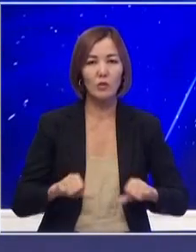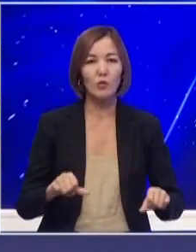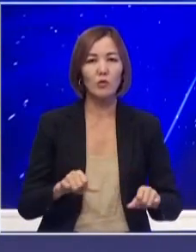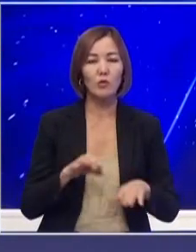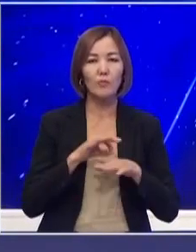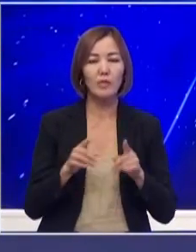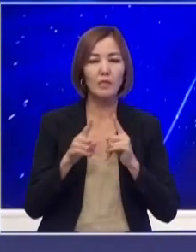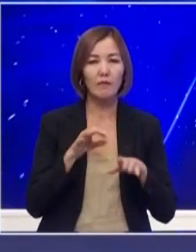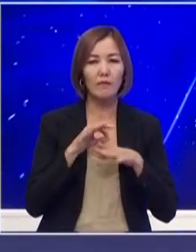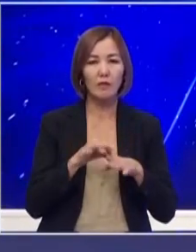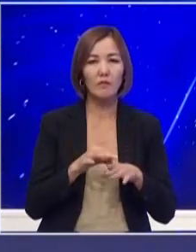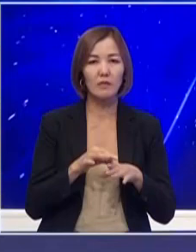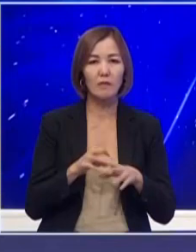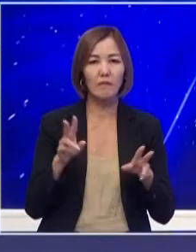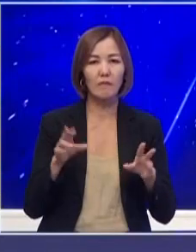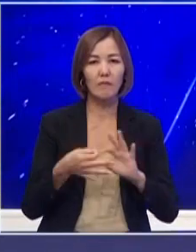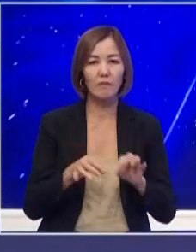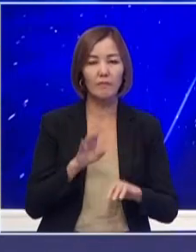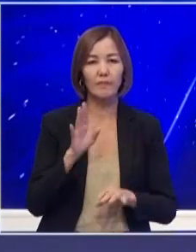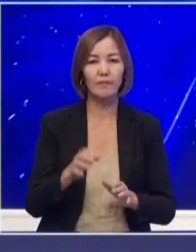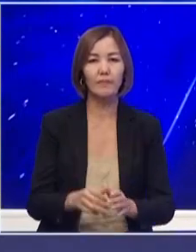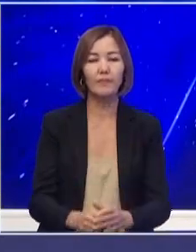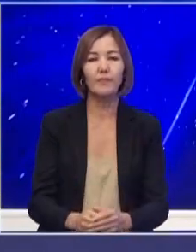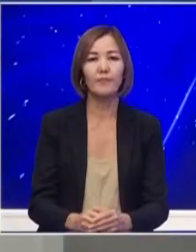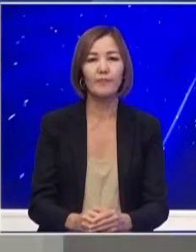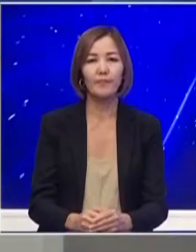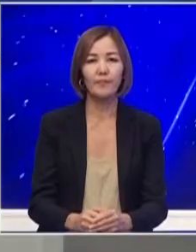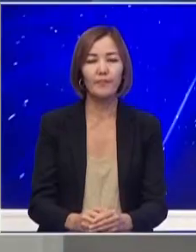провели пресс-конференцию. Тему продолжит наш корреспондент.